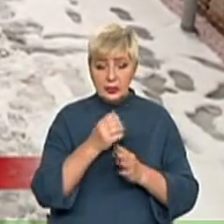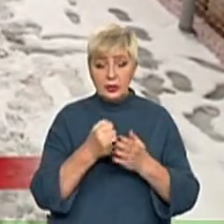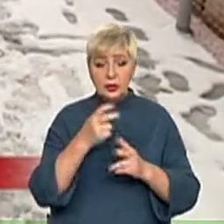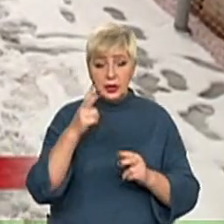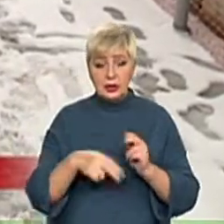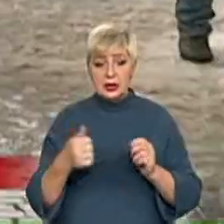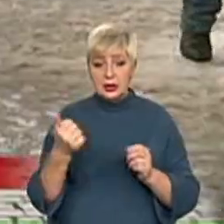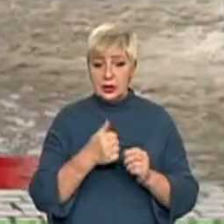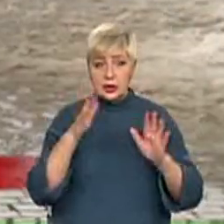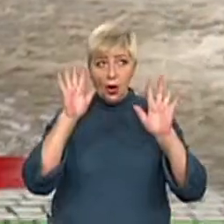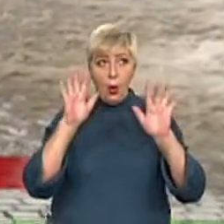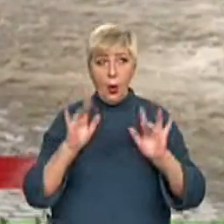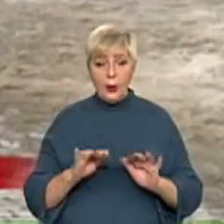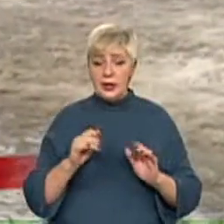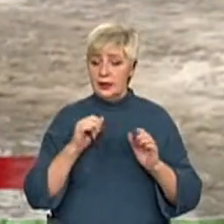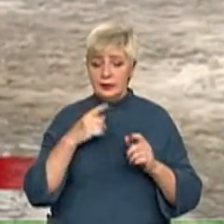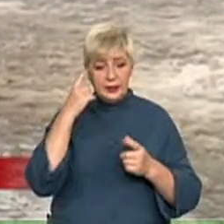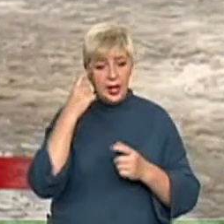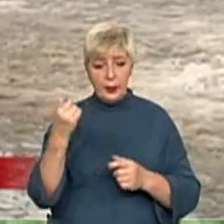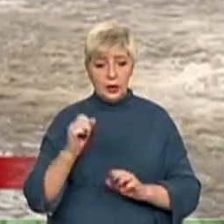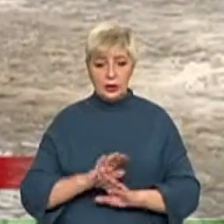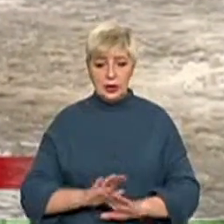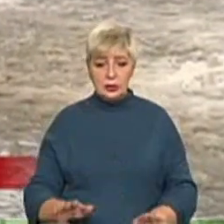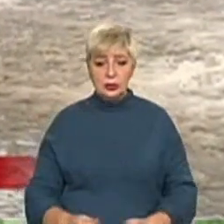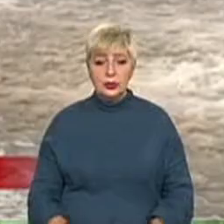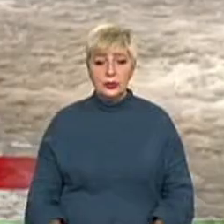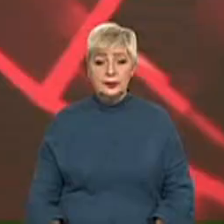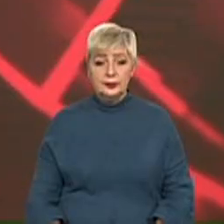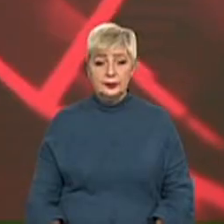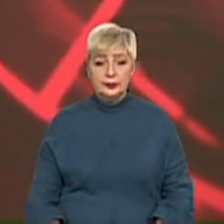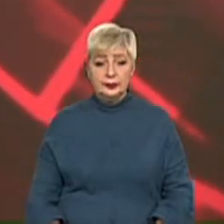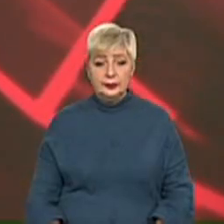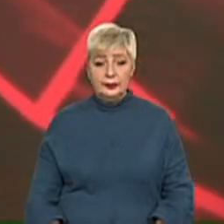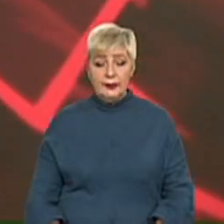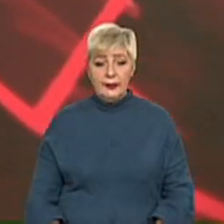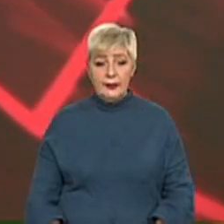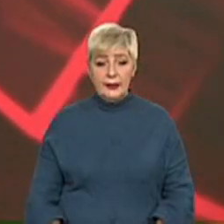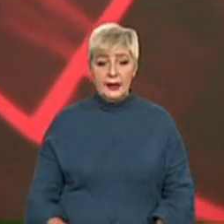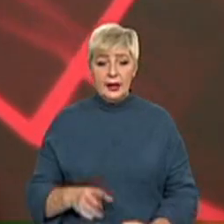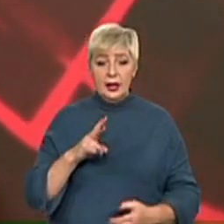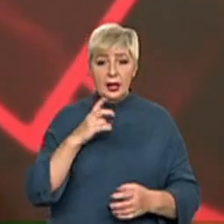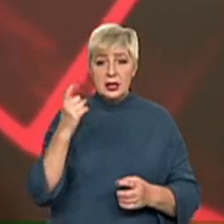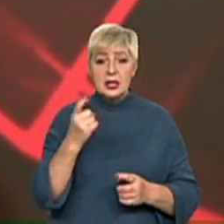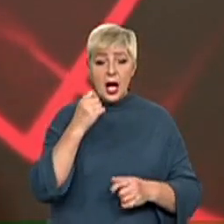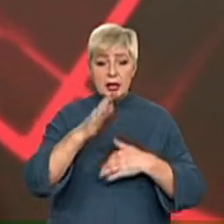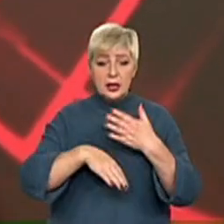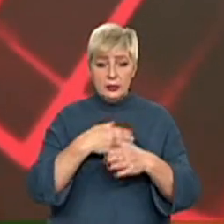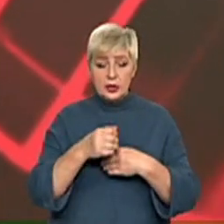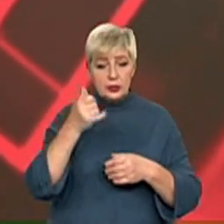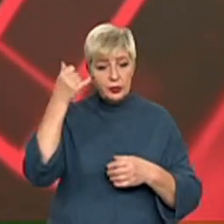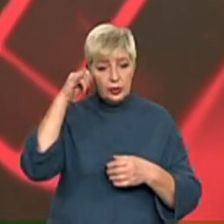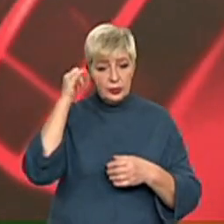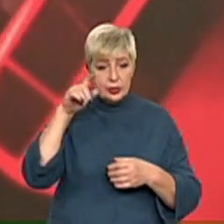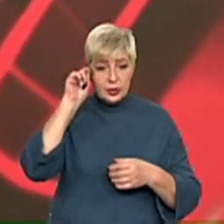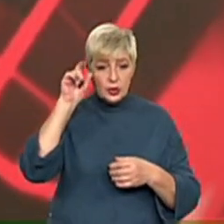не прогнозують. Юлія Черкаська, Богдан Попадін. Деталі. На Хімічеві у Кривому Розі